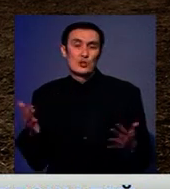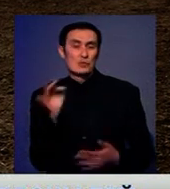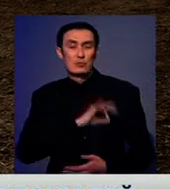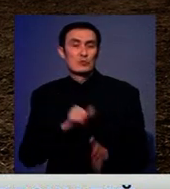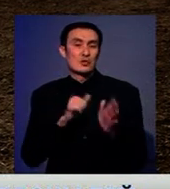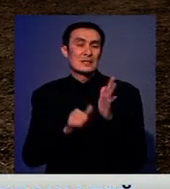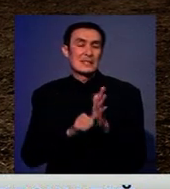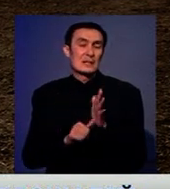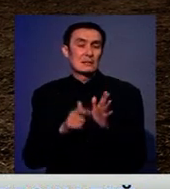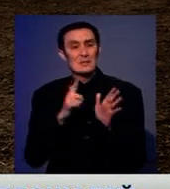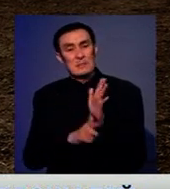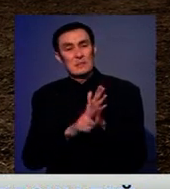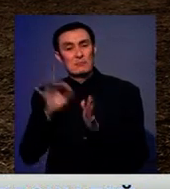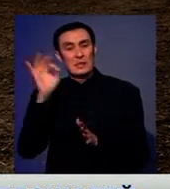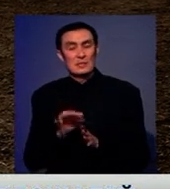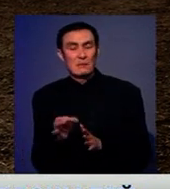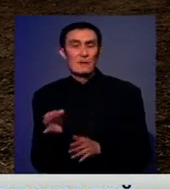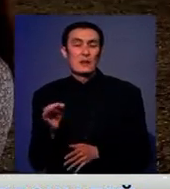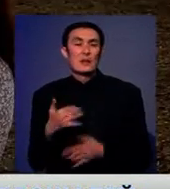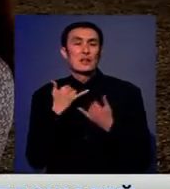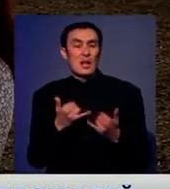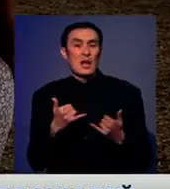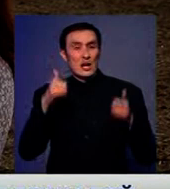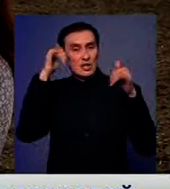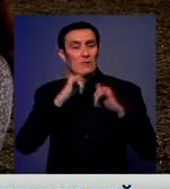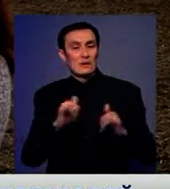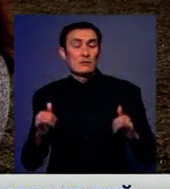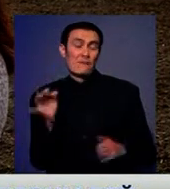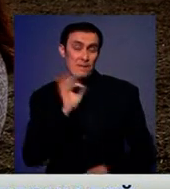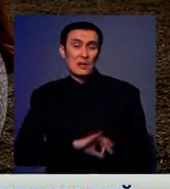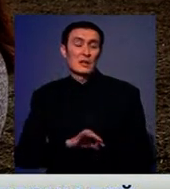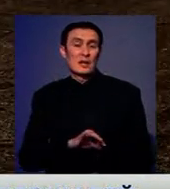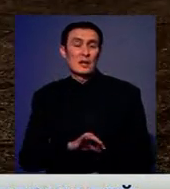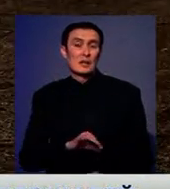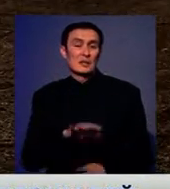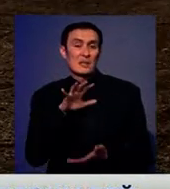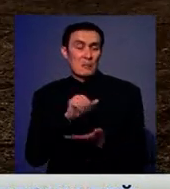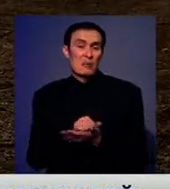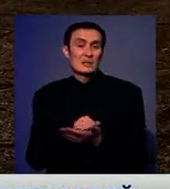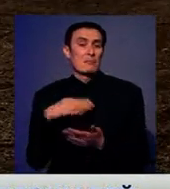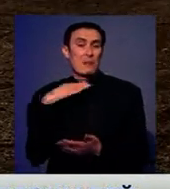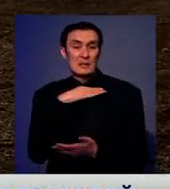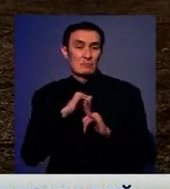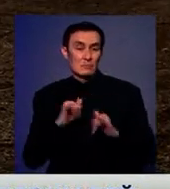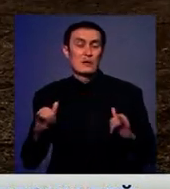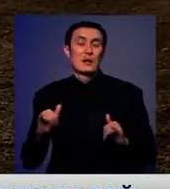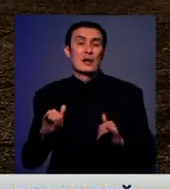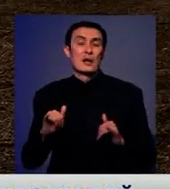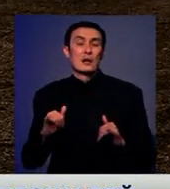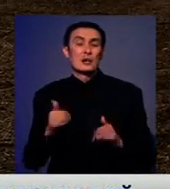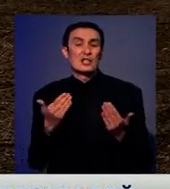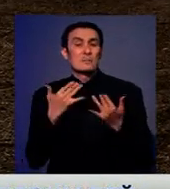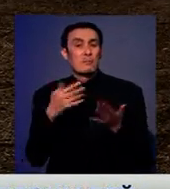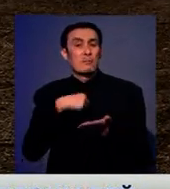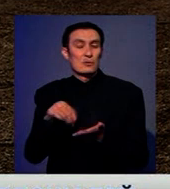процент 60-70 уже именно животноводческие. Больше выгоднее животноводством заниматься, потому что на мясо спрос